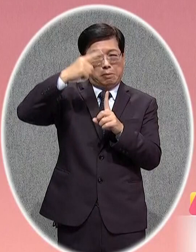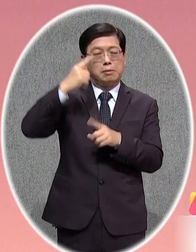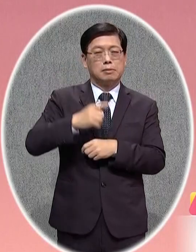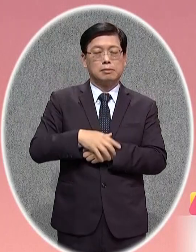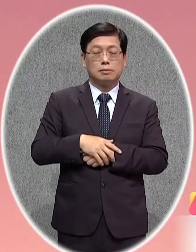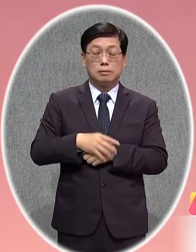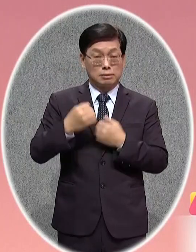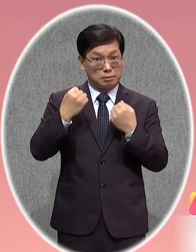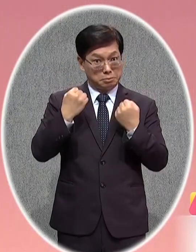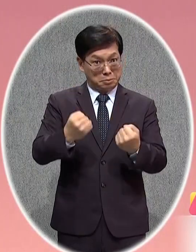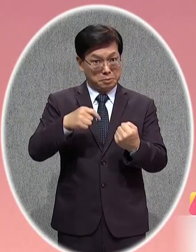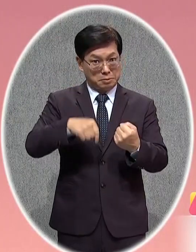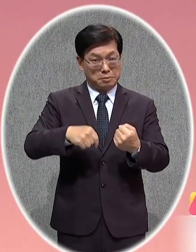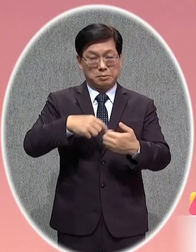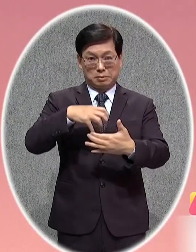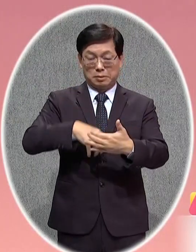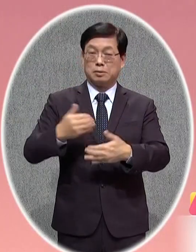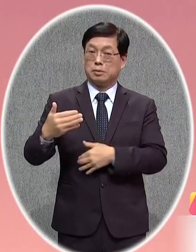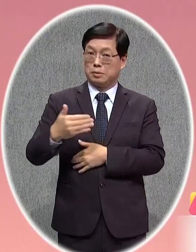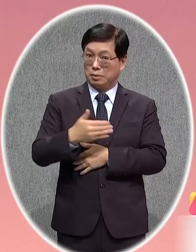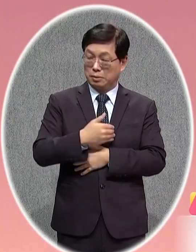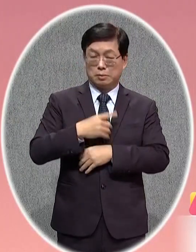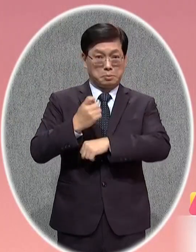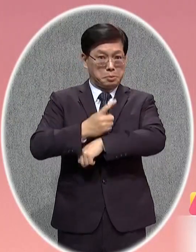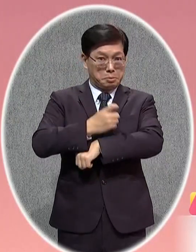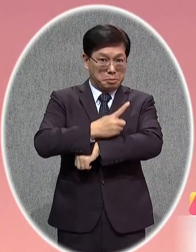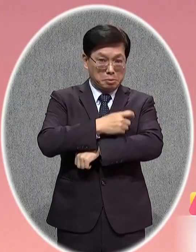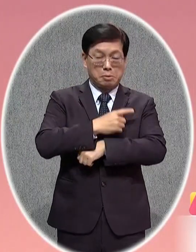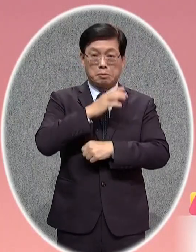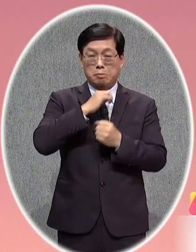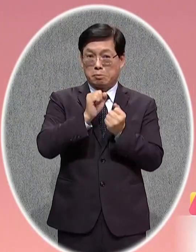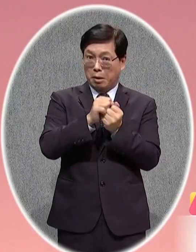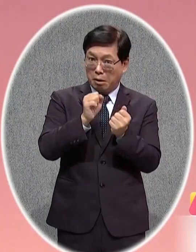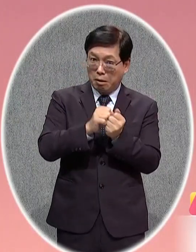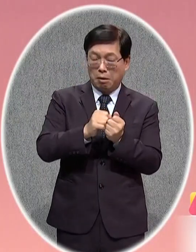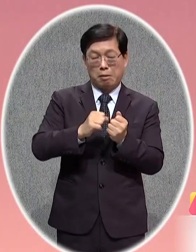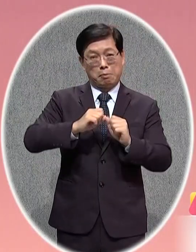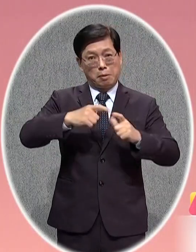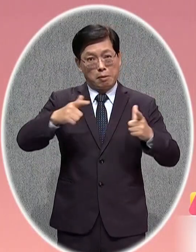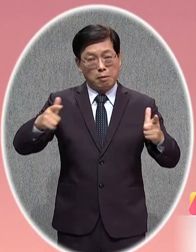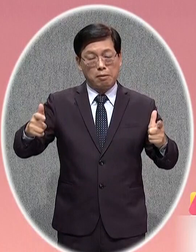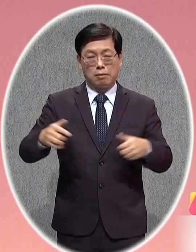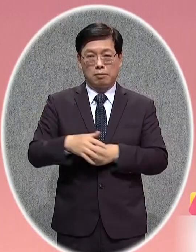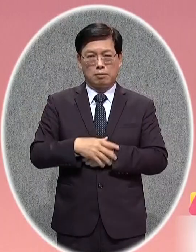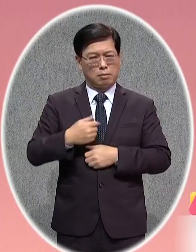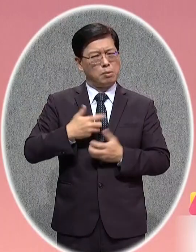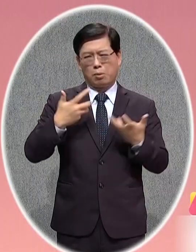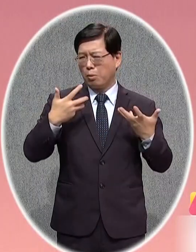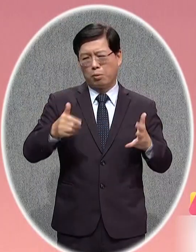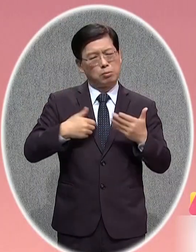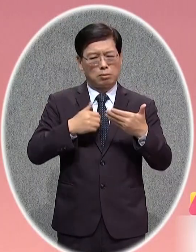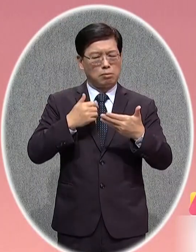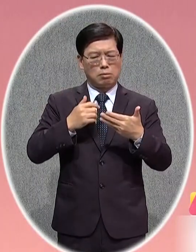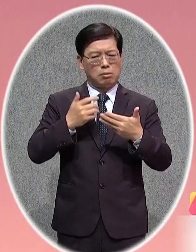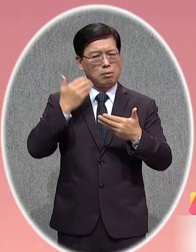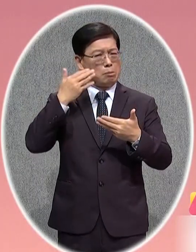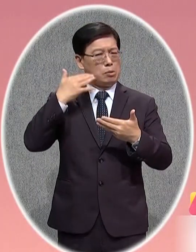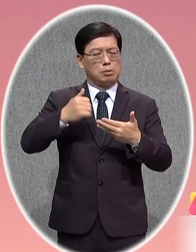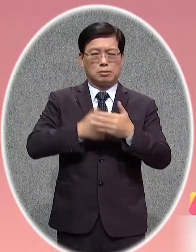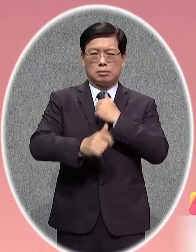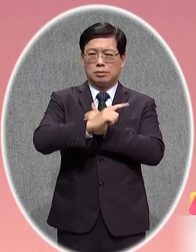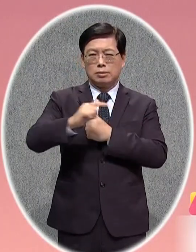况，居住在这里的鱼、虾、螺、贝等等，我很多我不太认得的这种